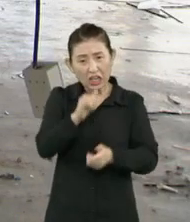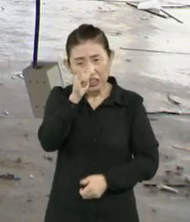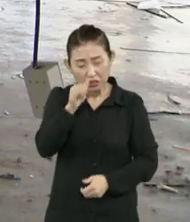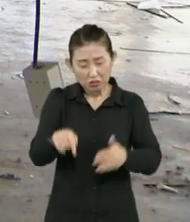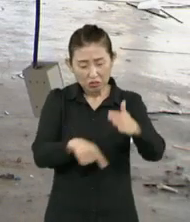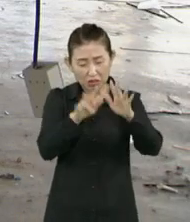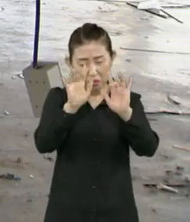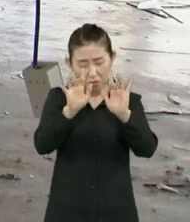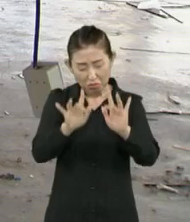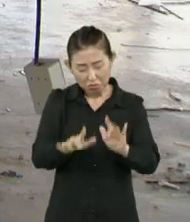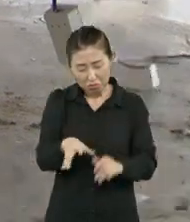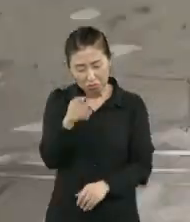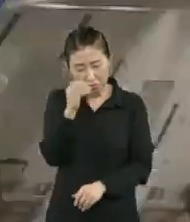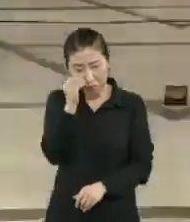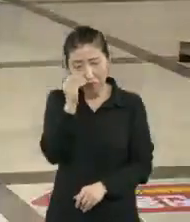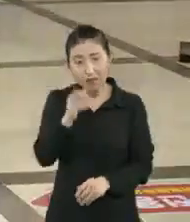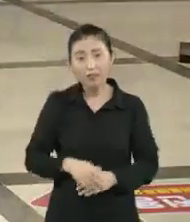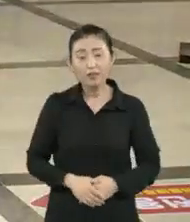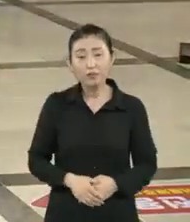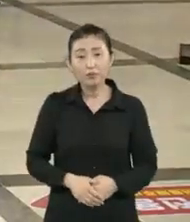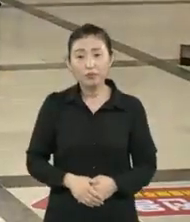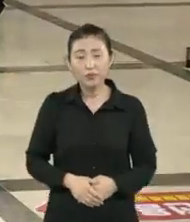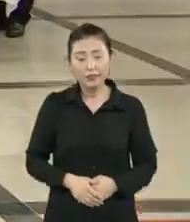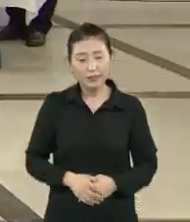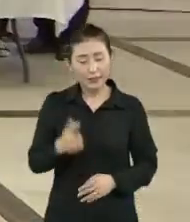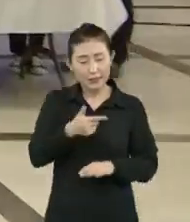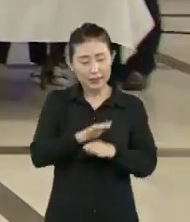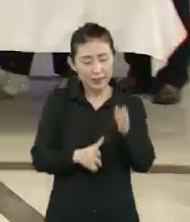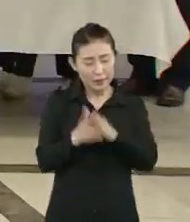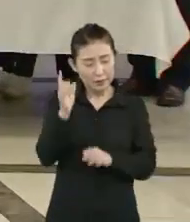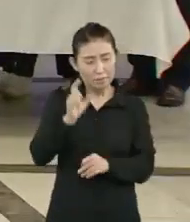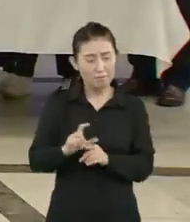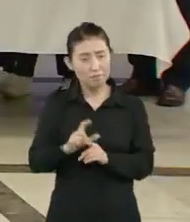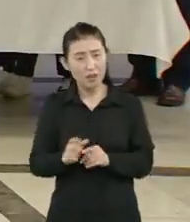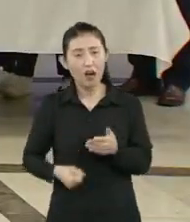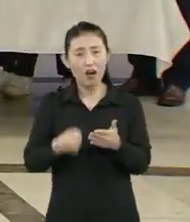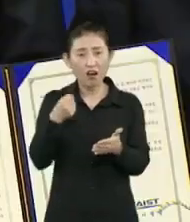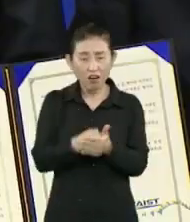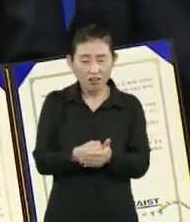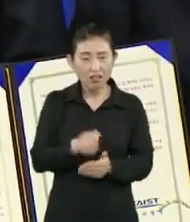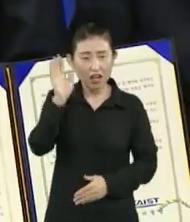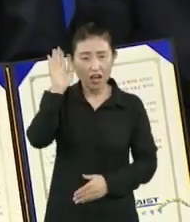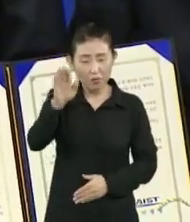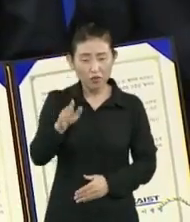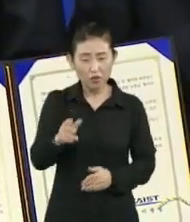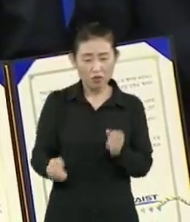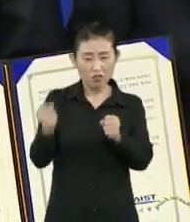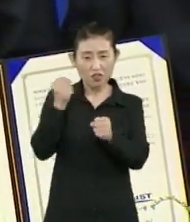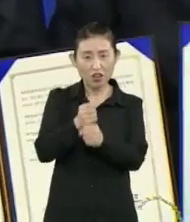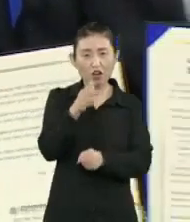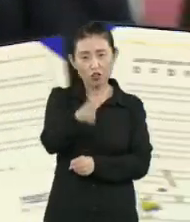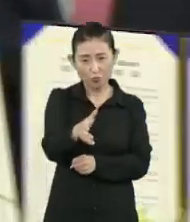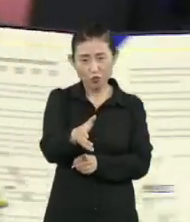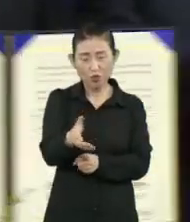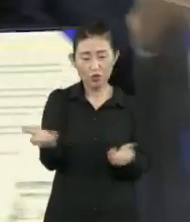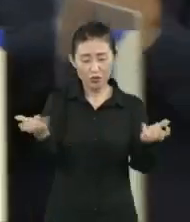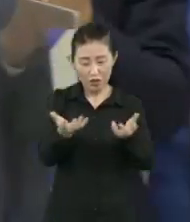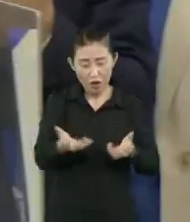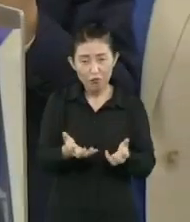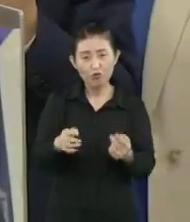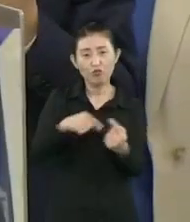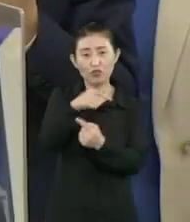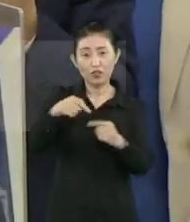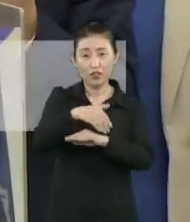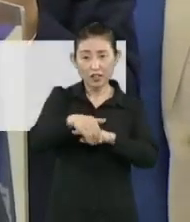공실로 남아 있었습니다 오랜 고민 끝에 대전시가 이 건물의 글로벌 혁신 창업 공간을 꾸미기로 했습니다